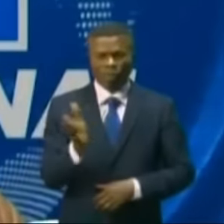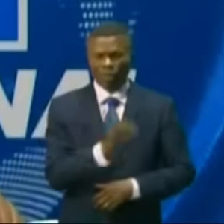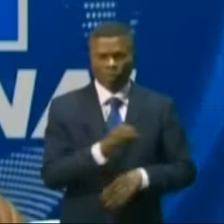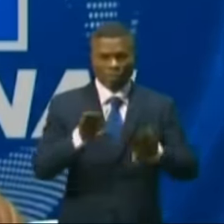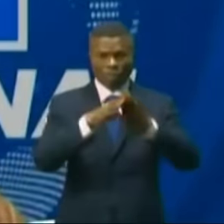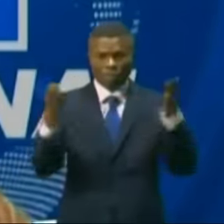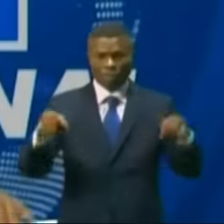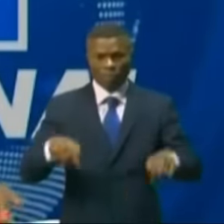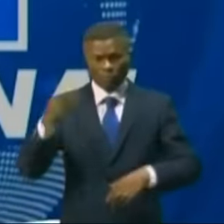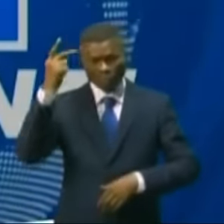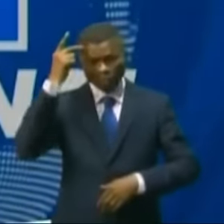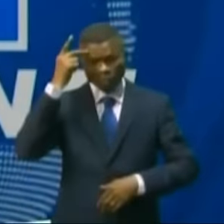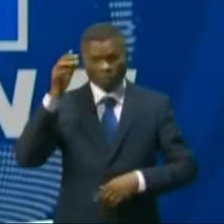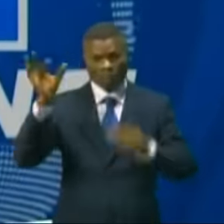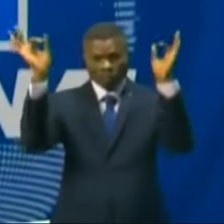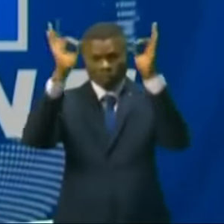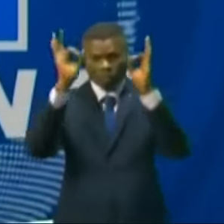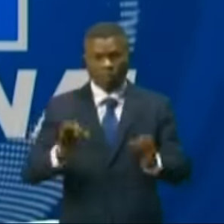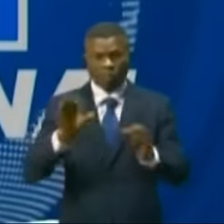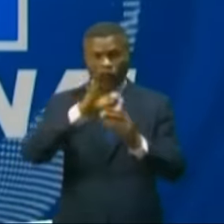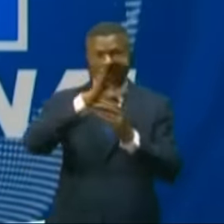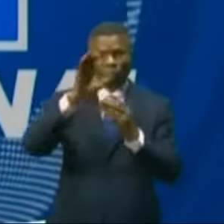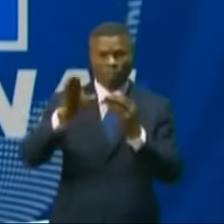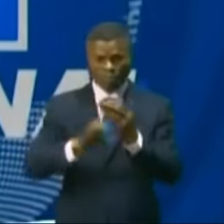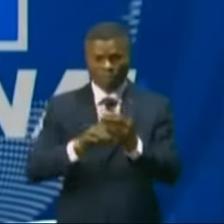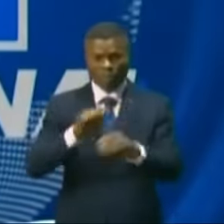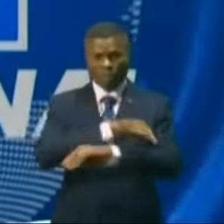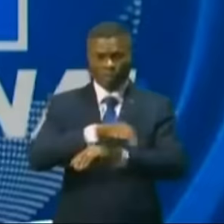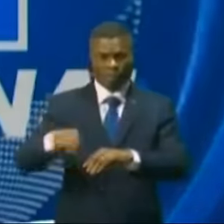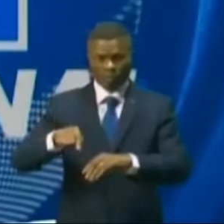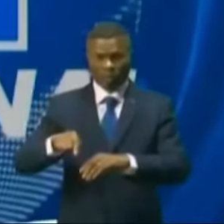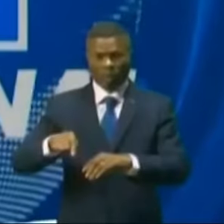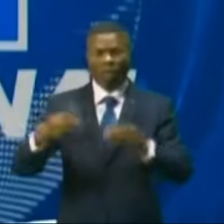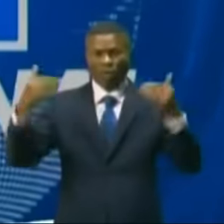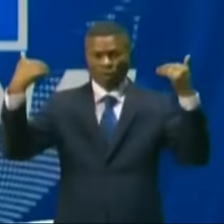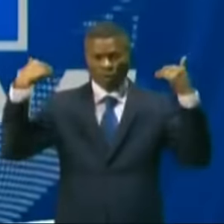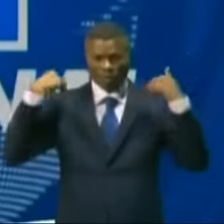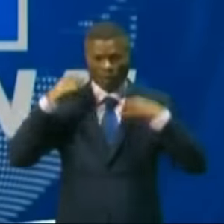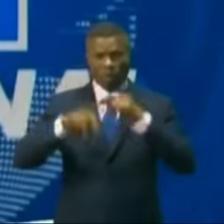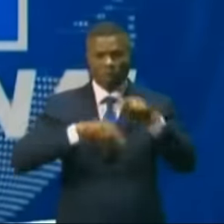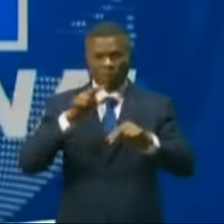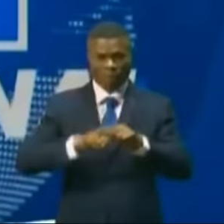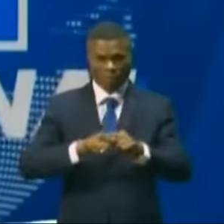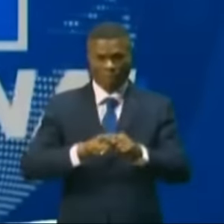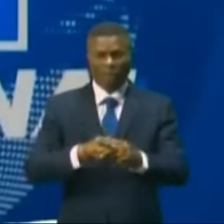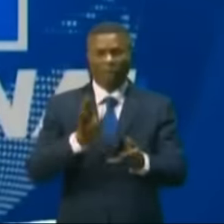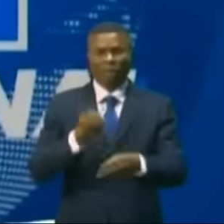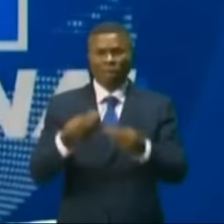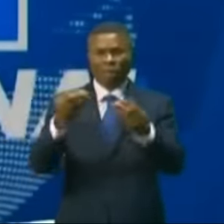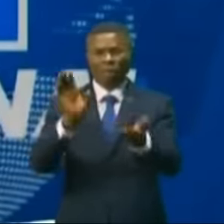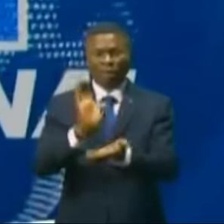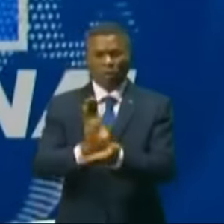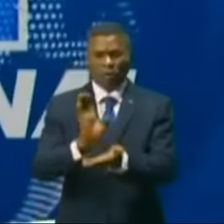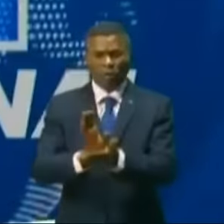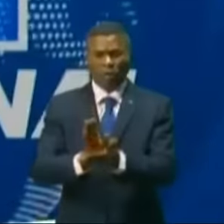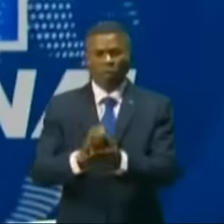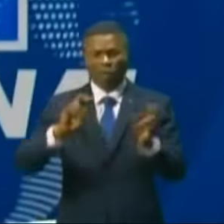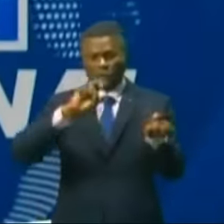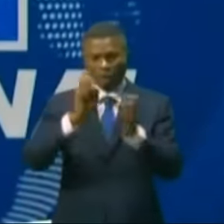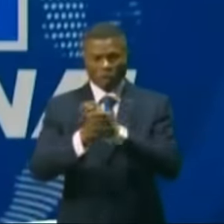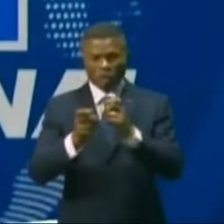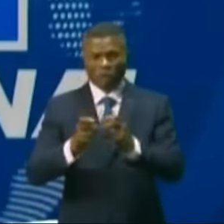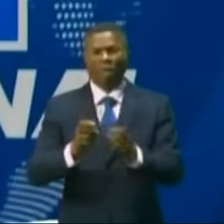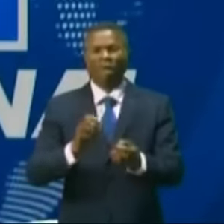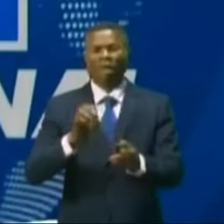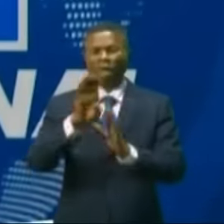lundi à Kinshasa du Forum continental des institutions des cadres nationaux de certification, la révision et